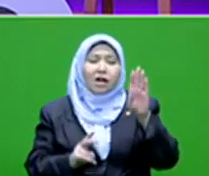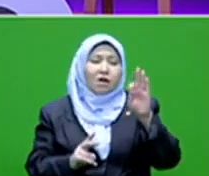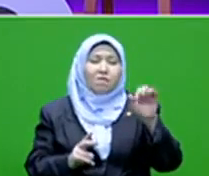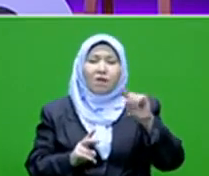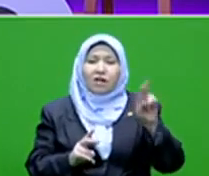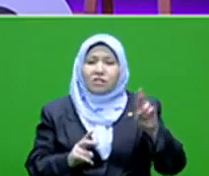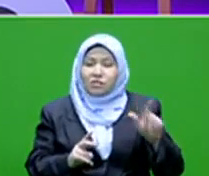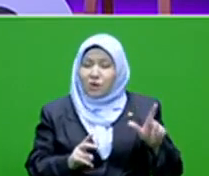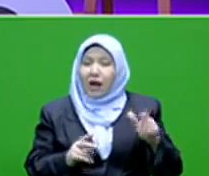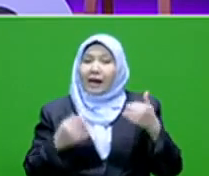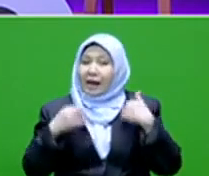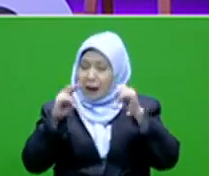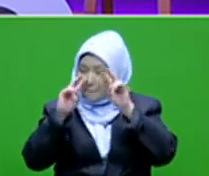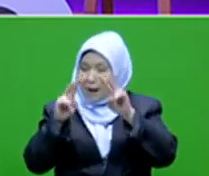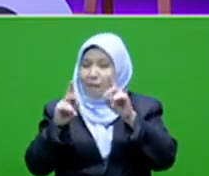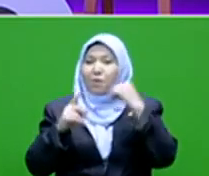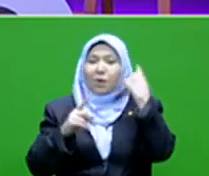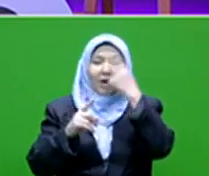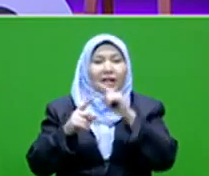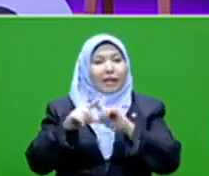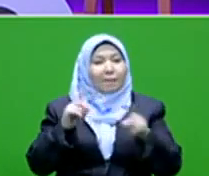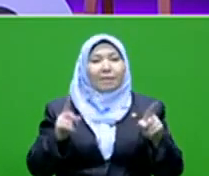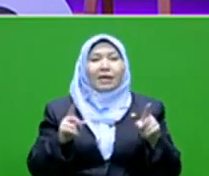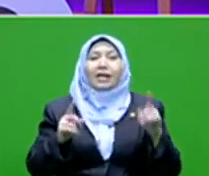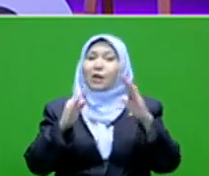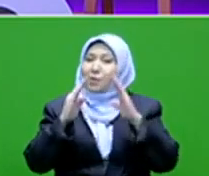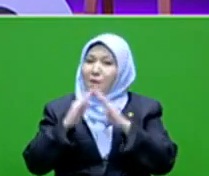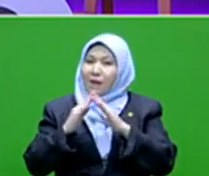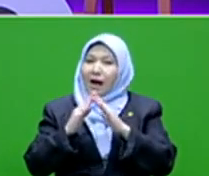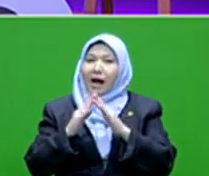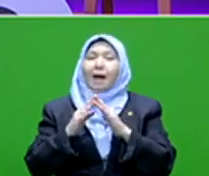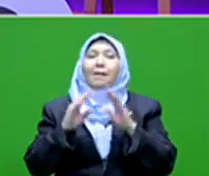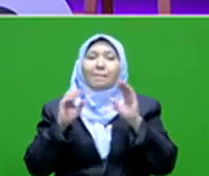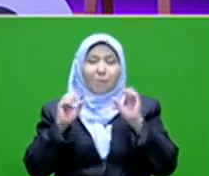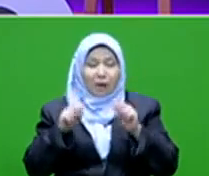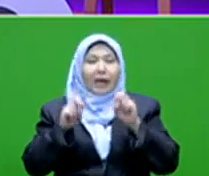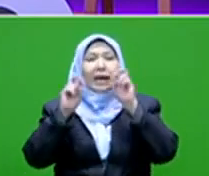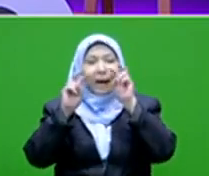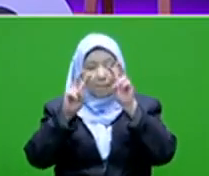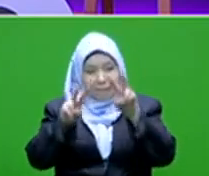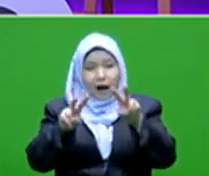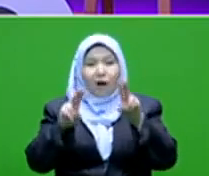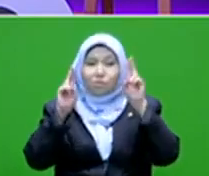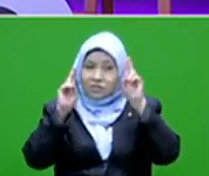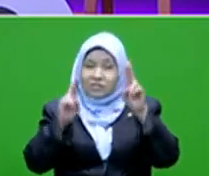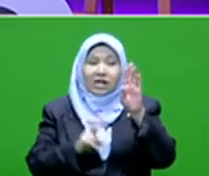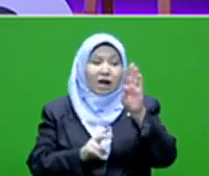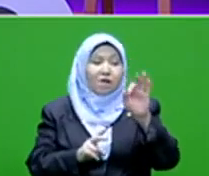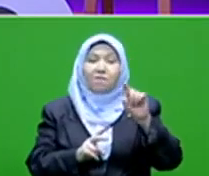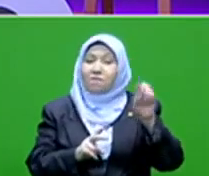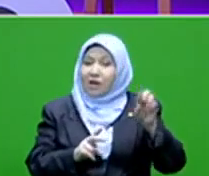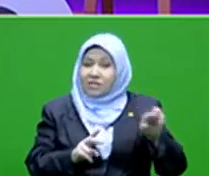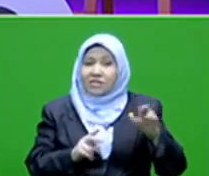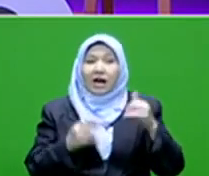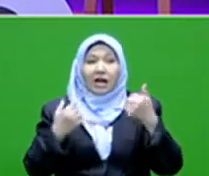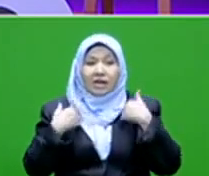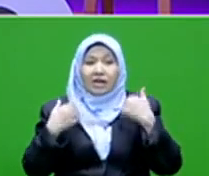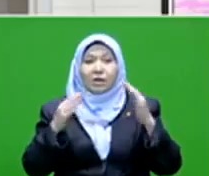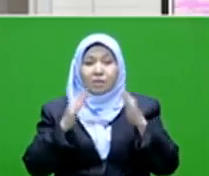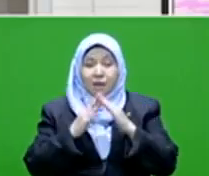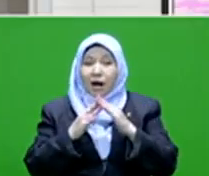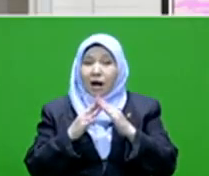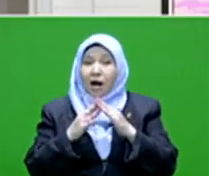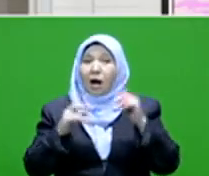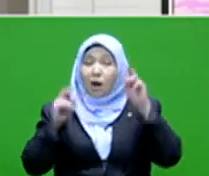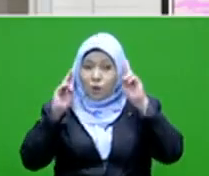tak nampak muka, tapi hari ini Ustaz Faz di rumah, penonton dapat melihat wajah Ustaz Faz yang sedang berada di rumah. Ustaz Faz sihat eh?